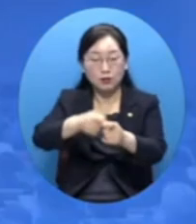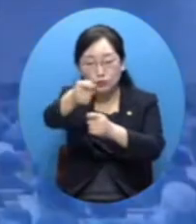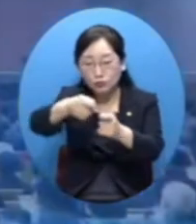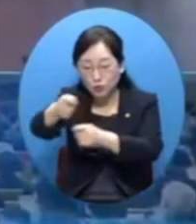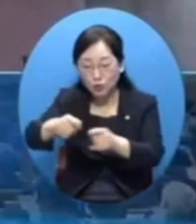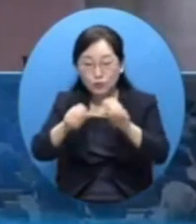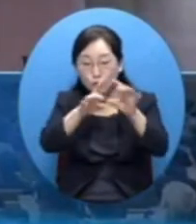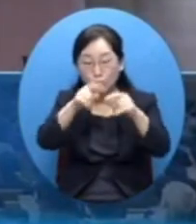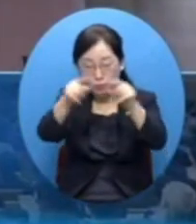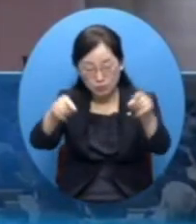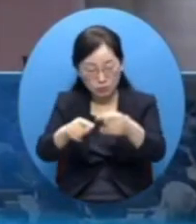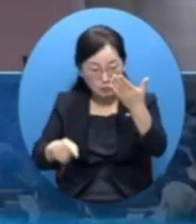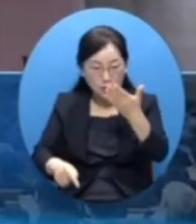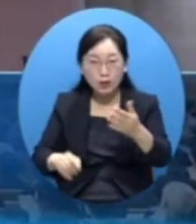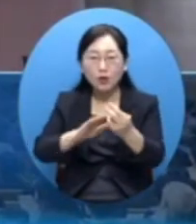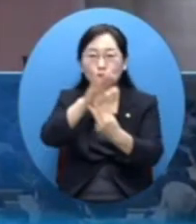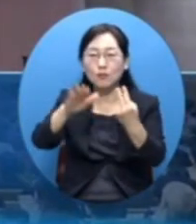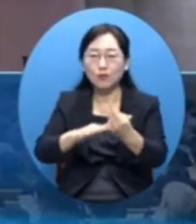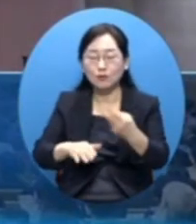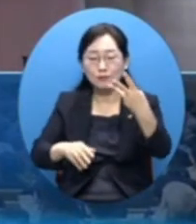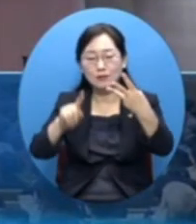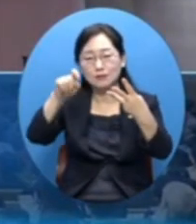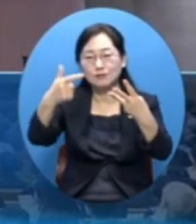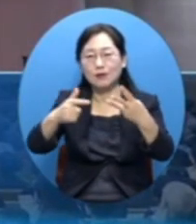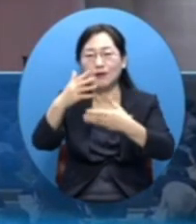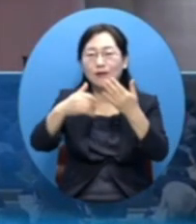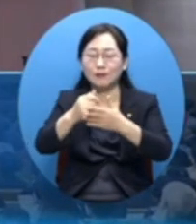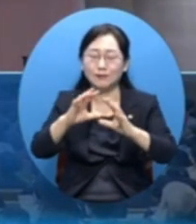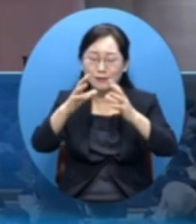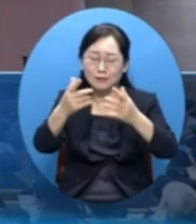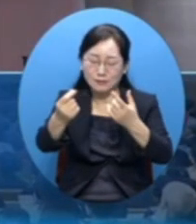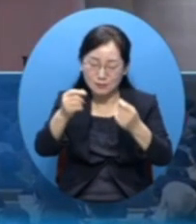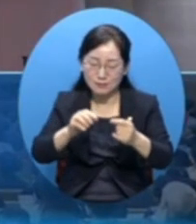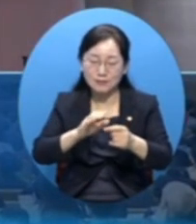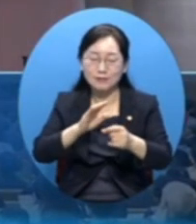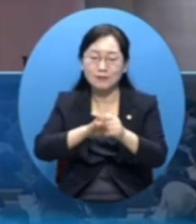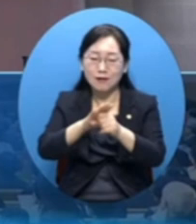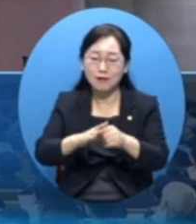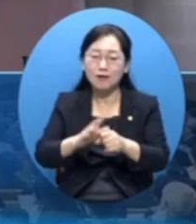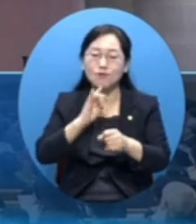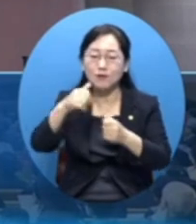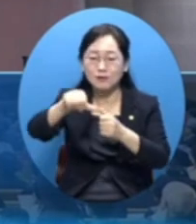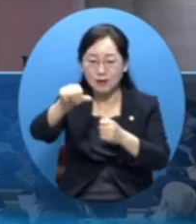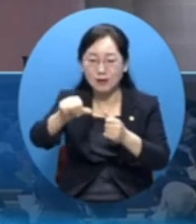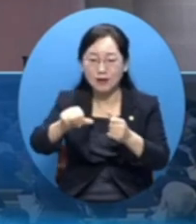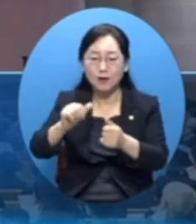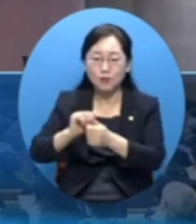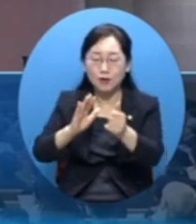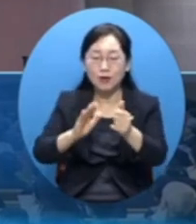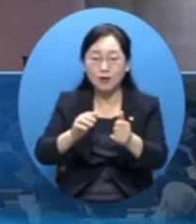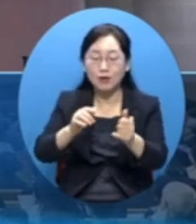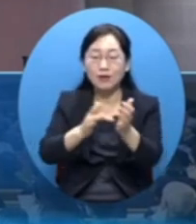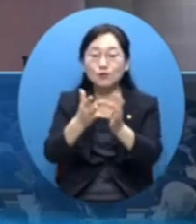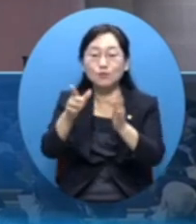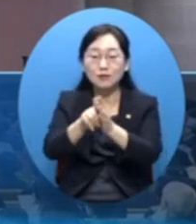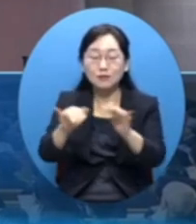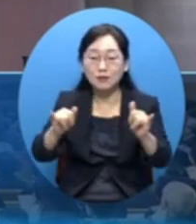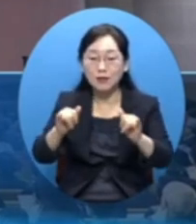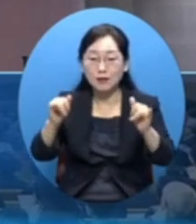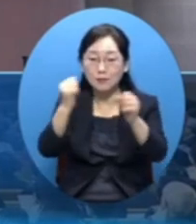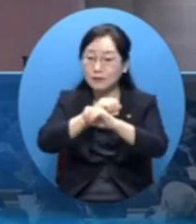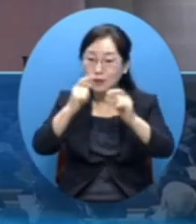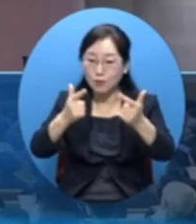요한복음 3장 10절 하나님의 세상 이처럼 사랑하사 독사를 주셨으니이는 그를 믿는 자마다 멸망하지 않고 영생을 얻게 하려 하심이라 그